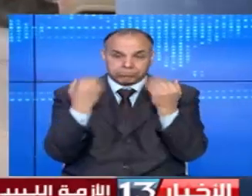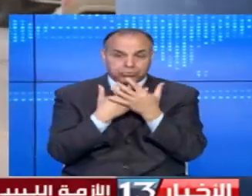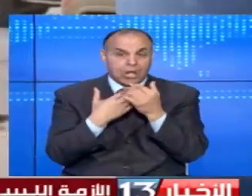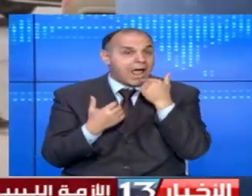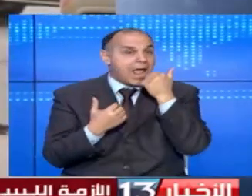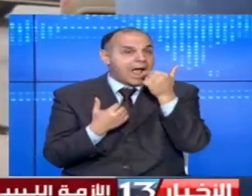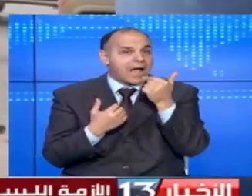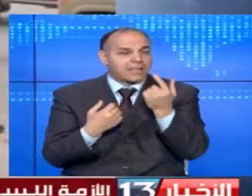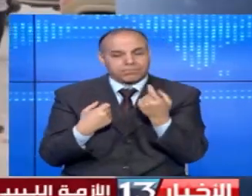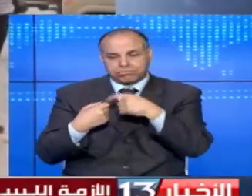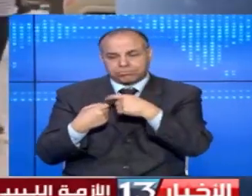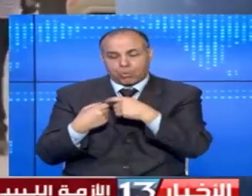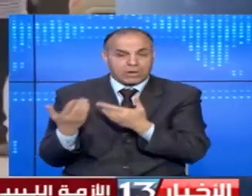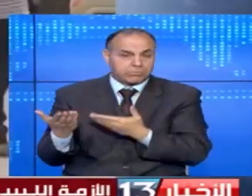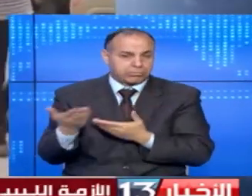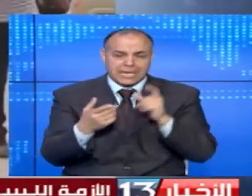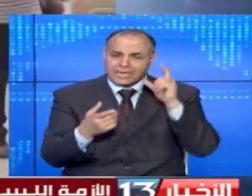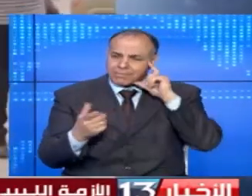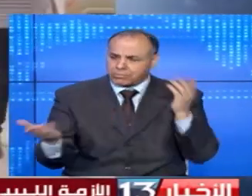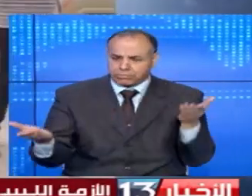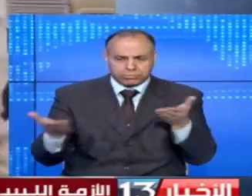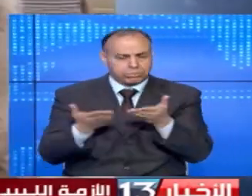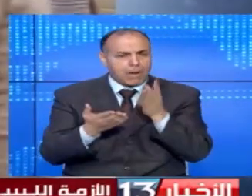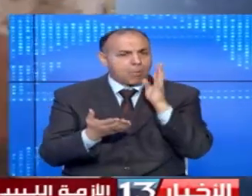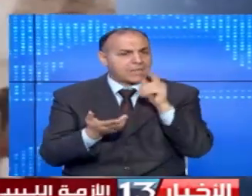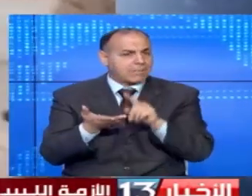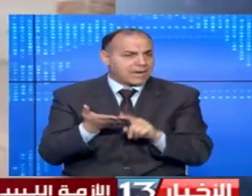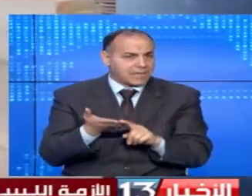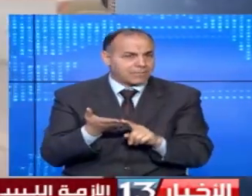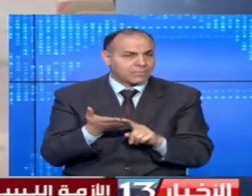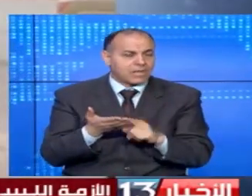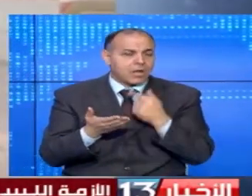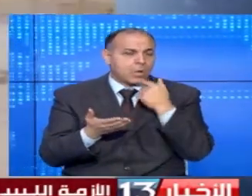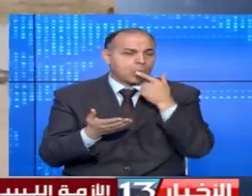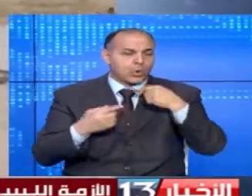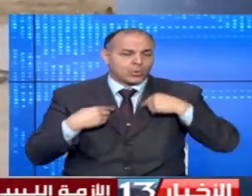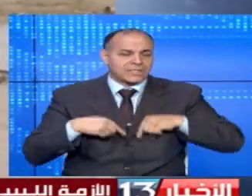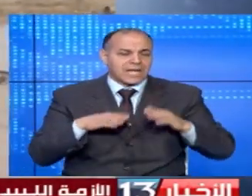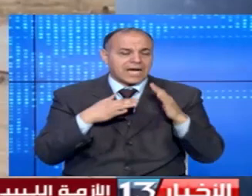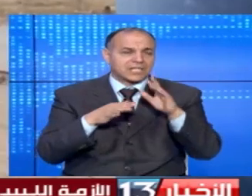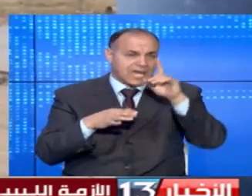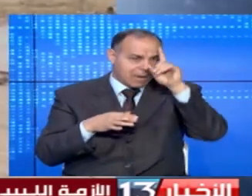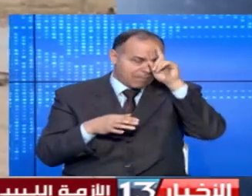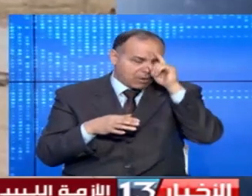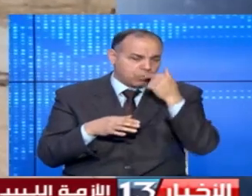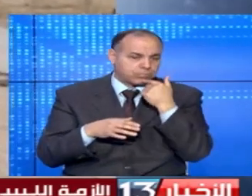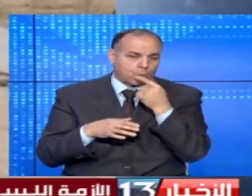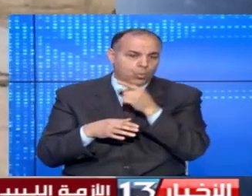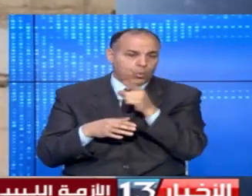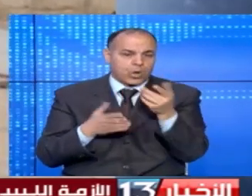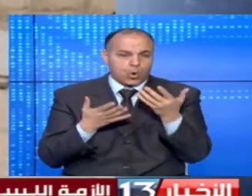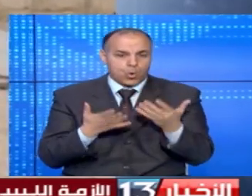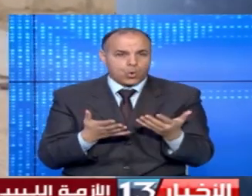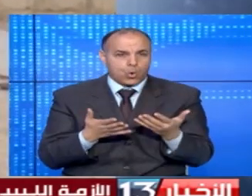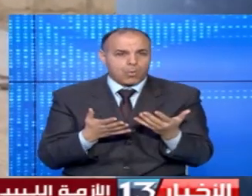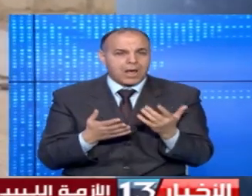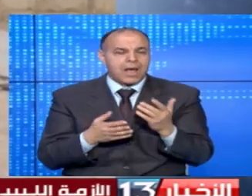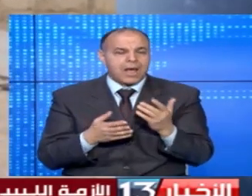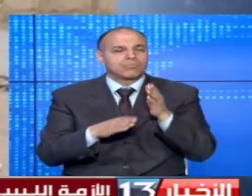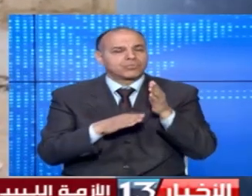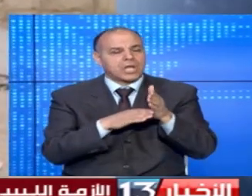الى تحريك كل الفرقاء الليبيين في هذا المؤتمر توجه وزير الخارجيه الالماني هيك وما س اليوم الى بنغازي